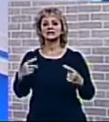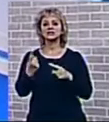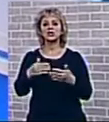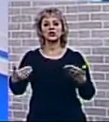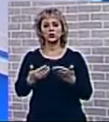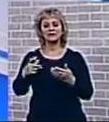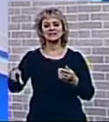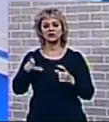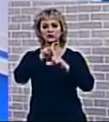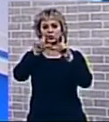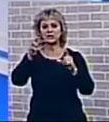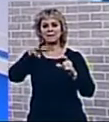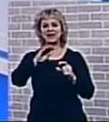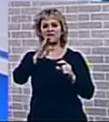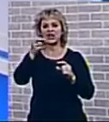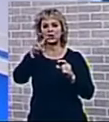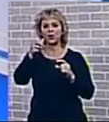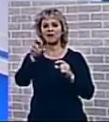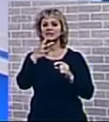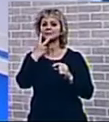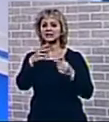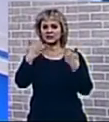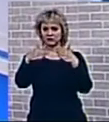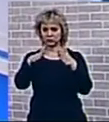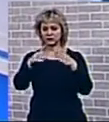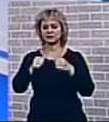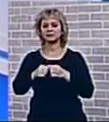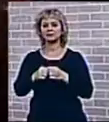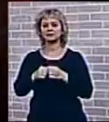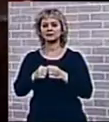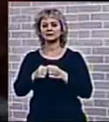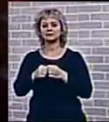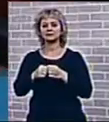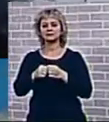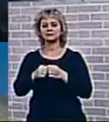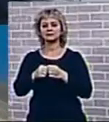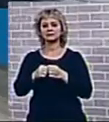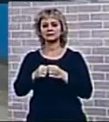Здравствуйте, это новости на Дону, в студии Мария Филинкова. Смотрите в выпуске.